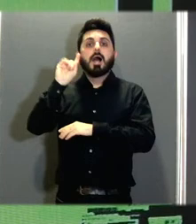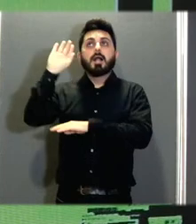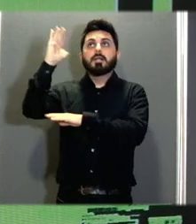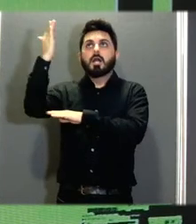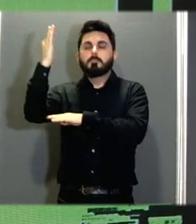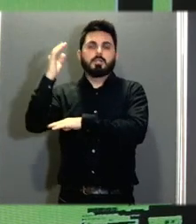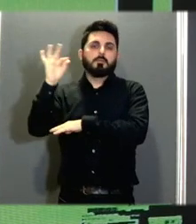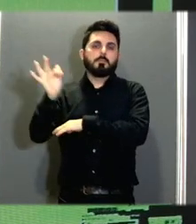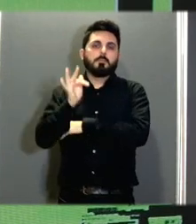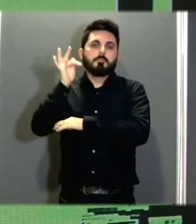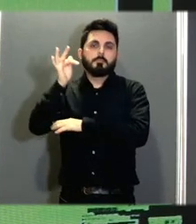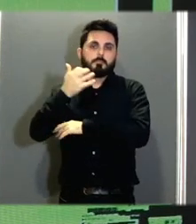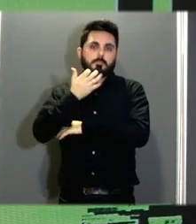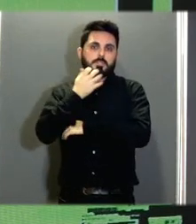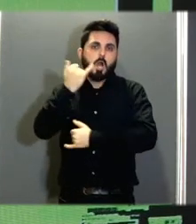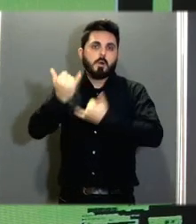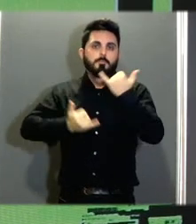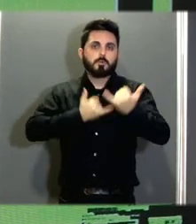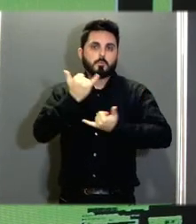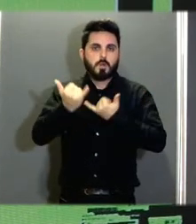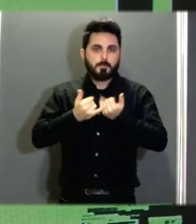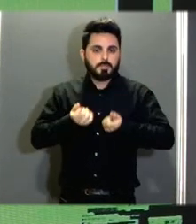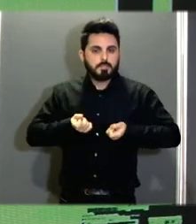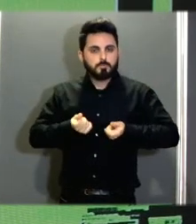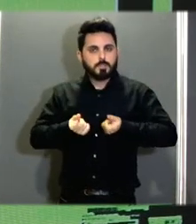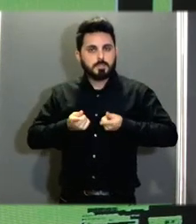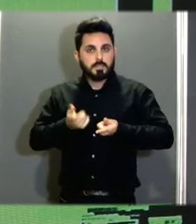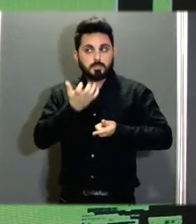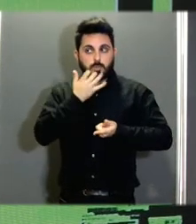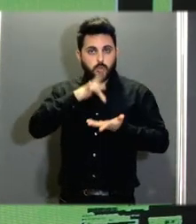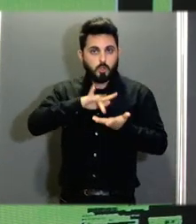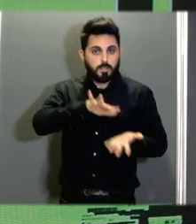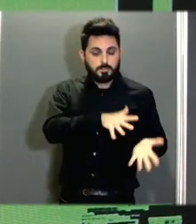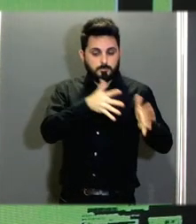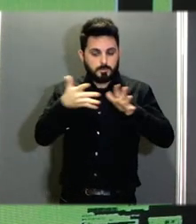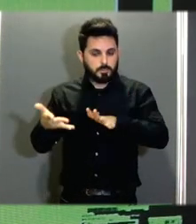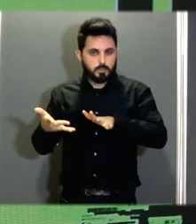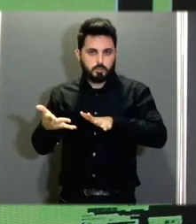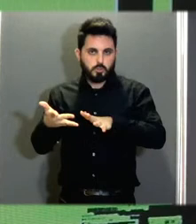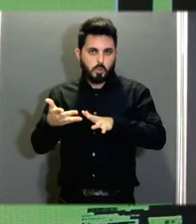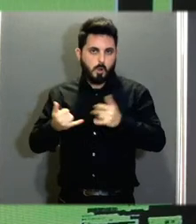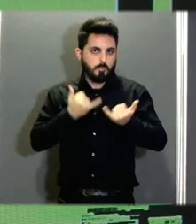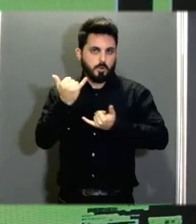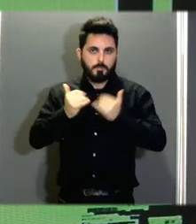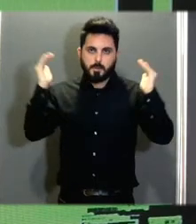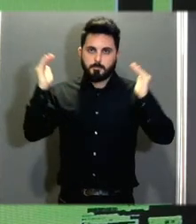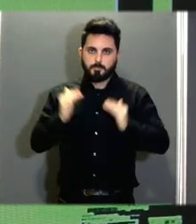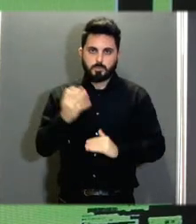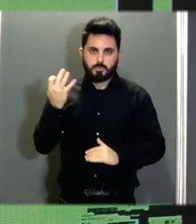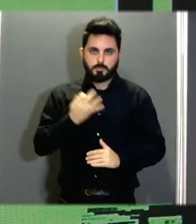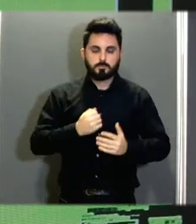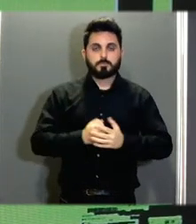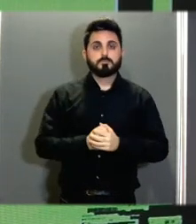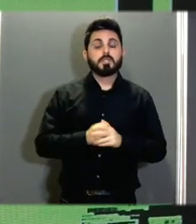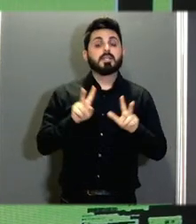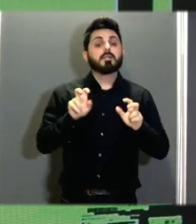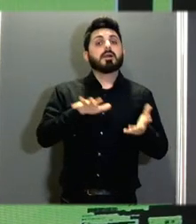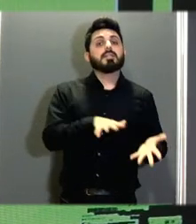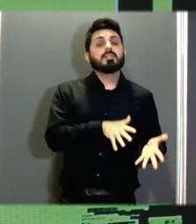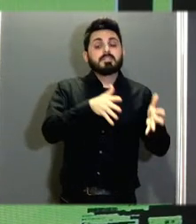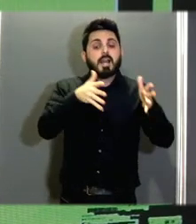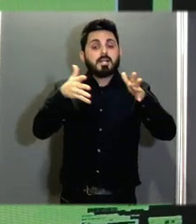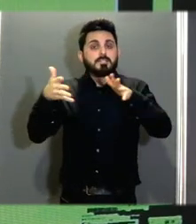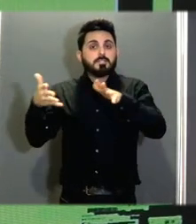reduir problemes de subministrament energètic en la transició. Pensar en el finançament de la transició i en els instruments que